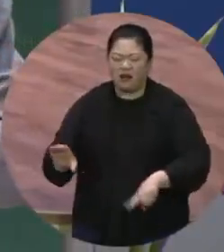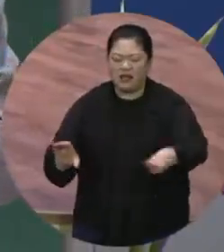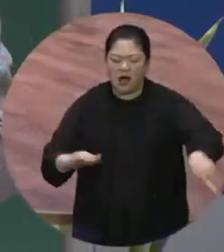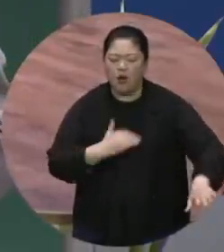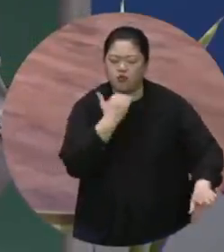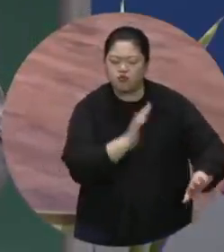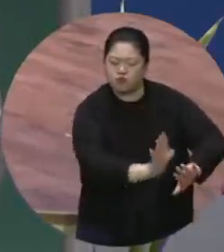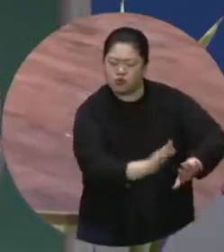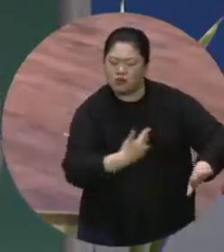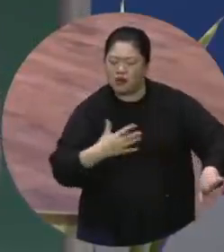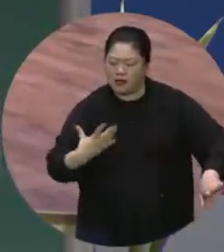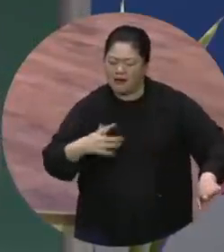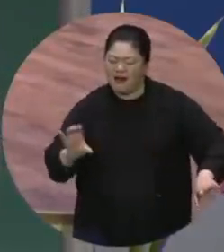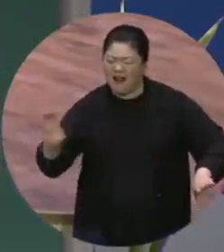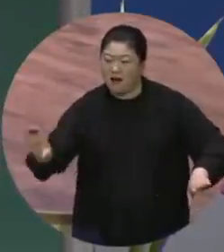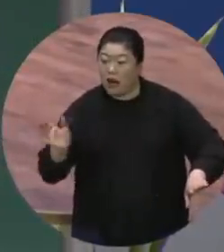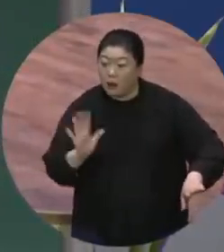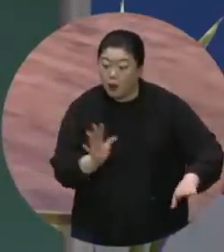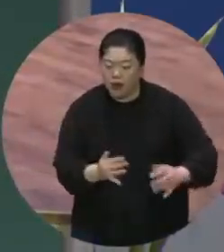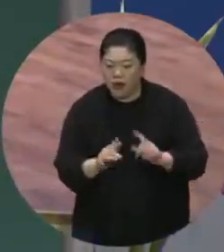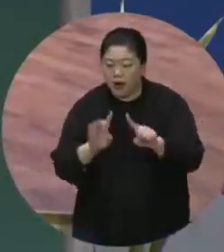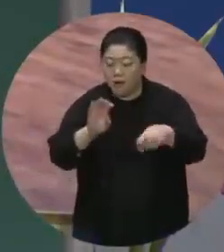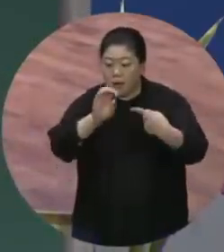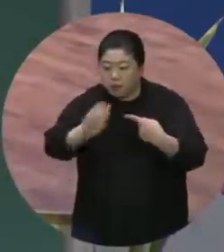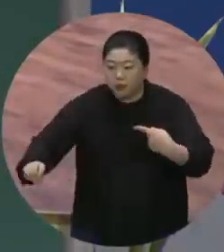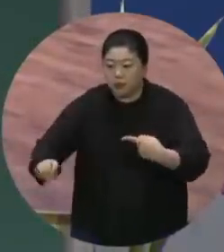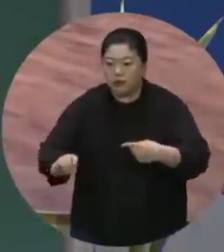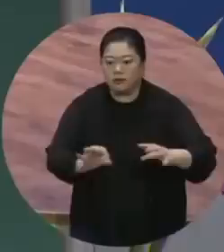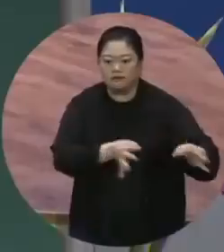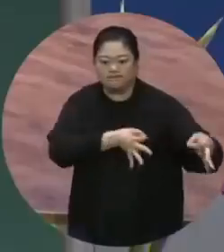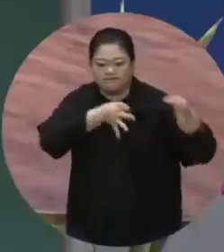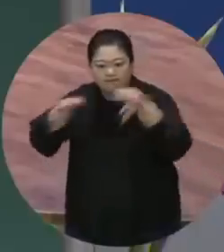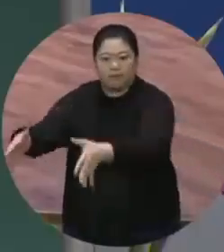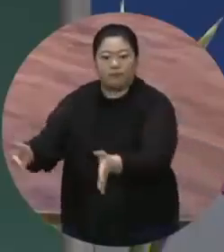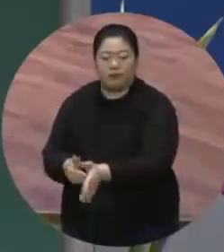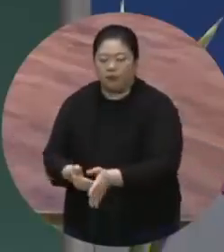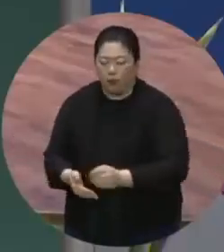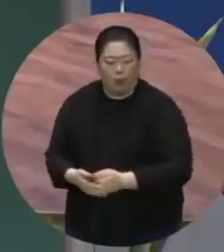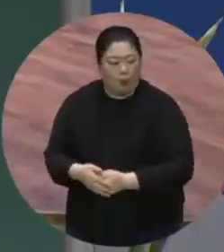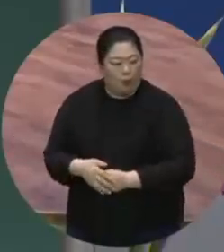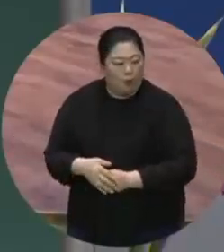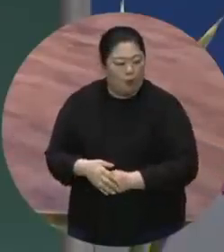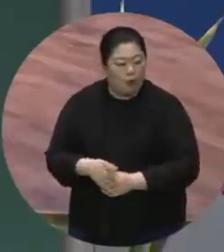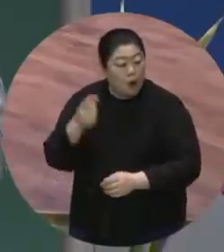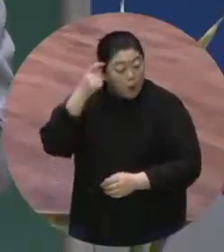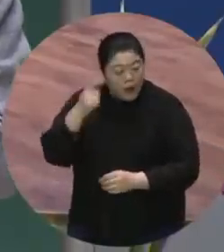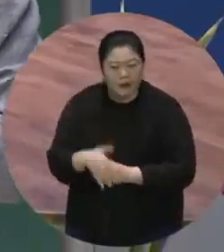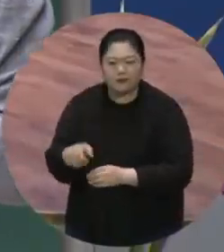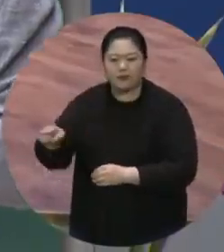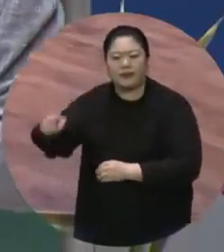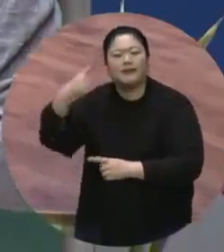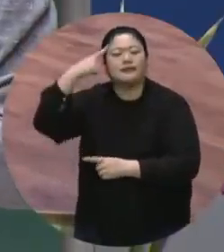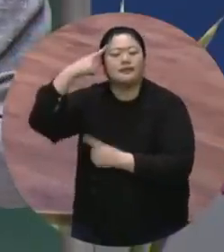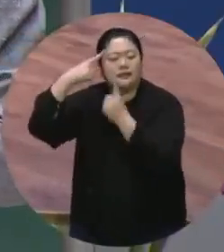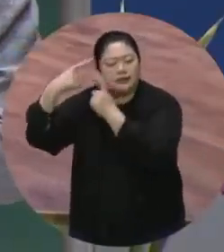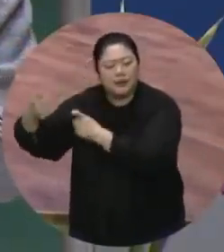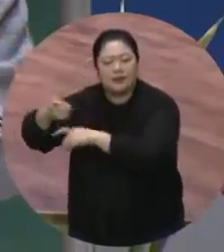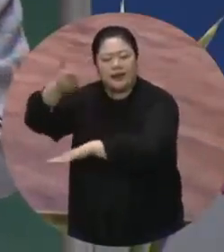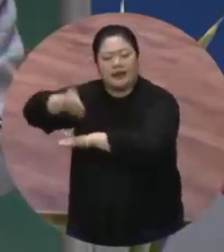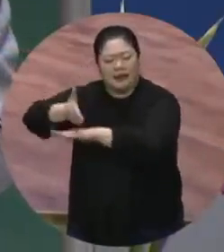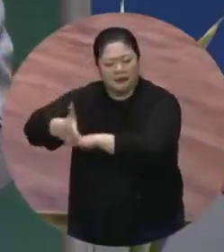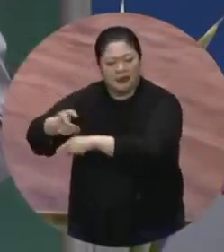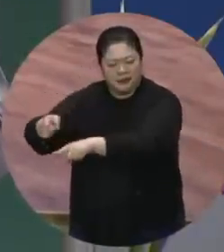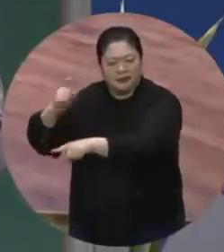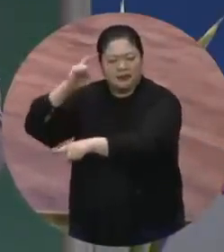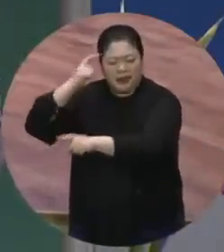후대들에게 이 정신을 전달하자. 그런 의미로. 후대들에게 이 정신을 이렇게